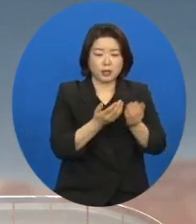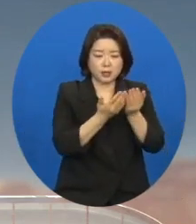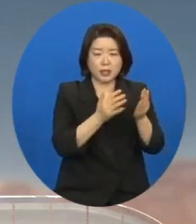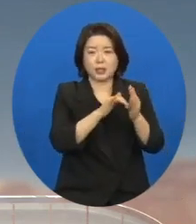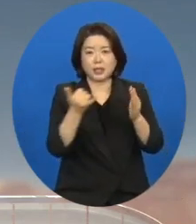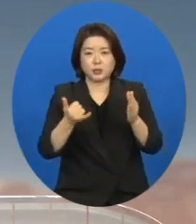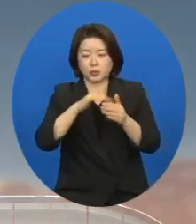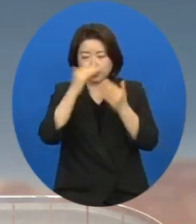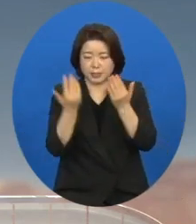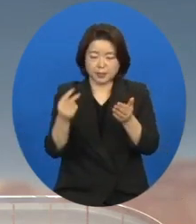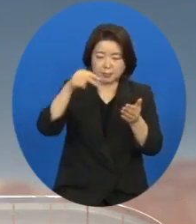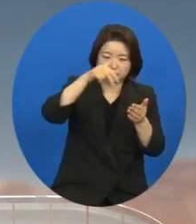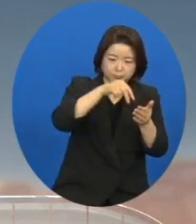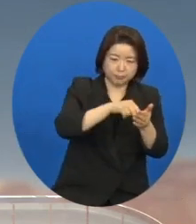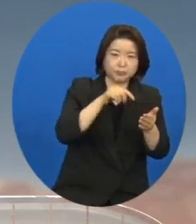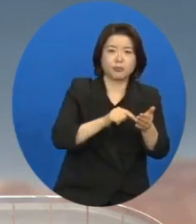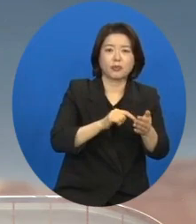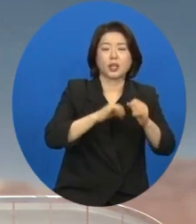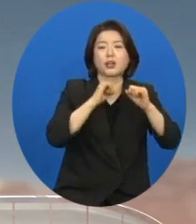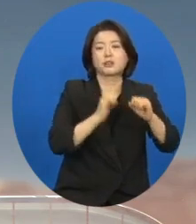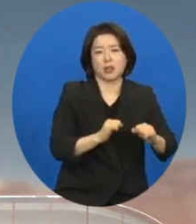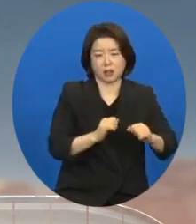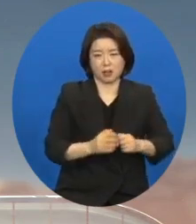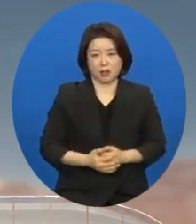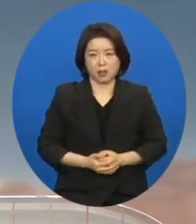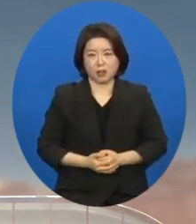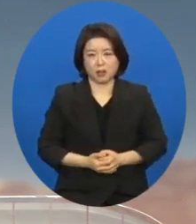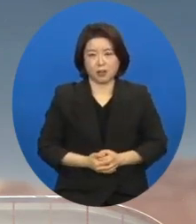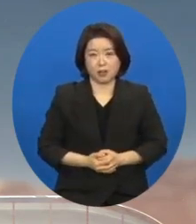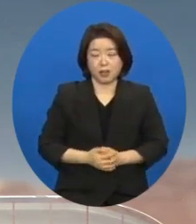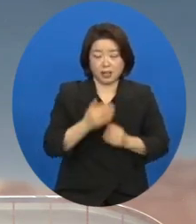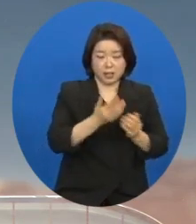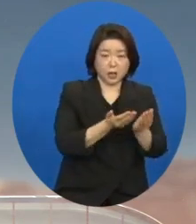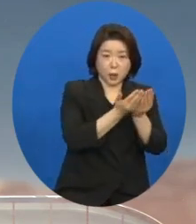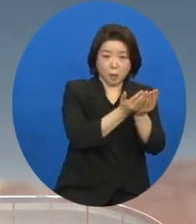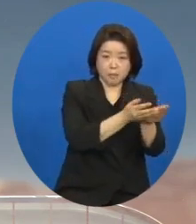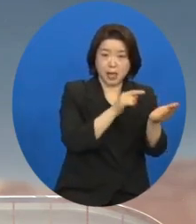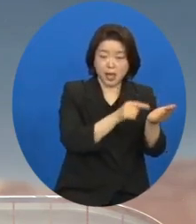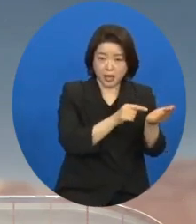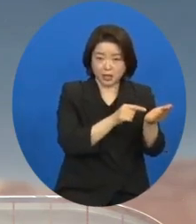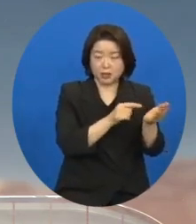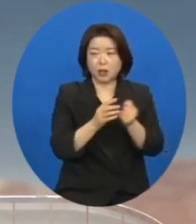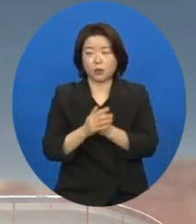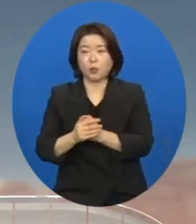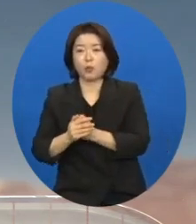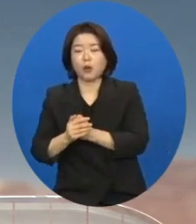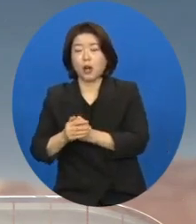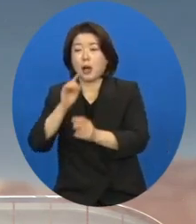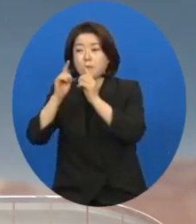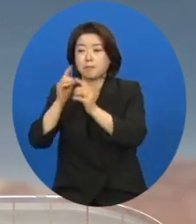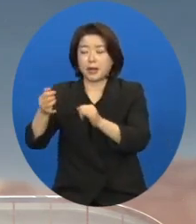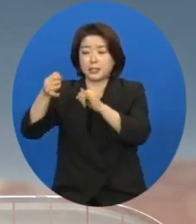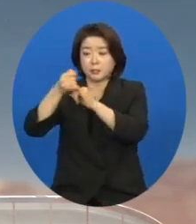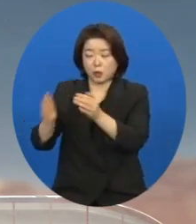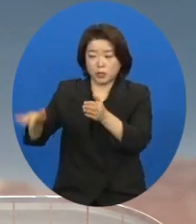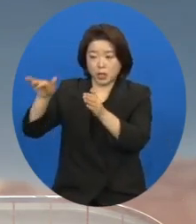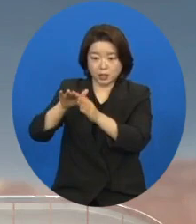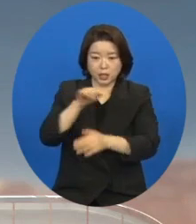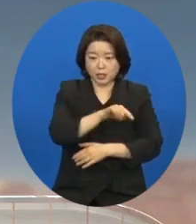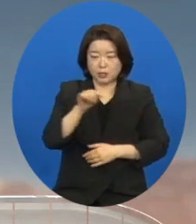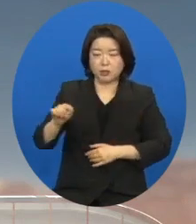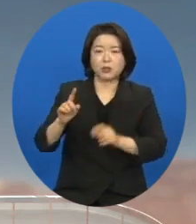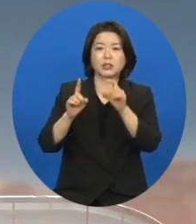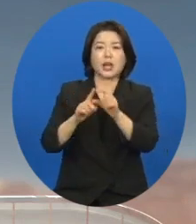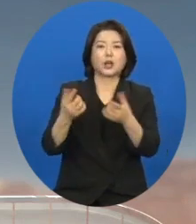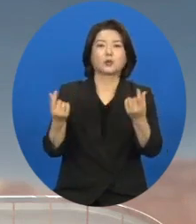하는데 이 언약궤가 또한 ark라고 합니다. 물론 원어는 좀 다른 단어를 쓰긴 하지만 물